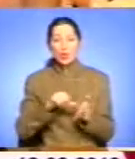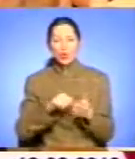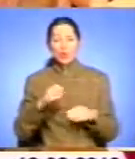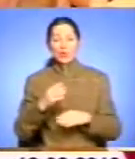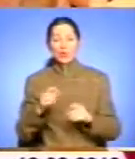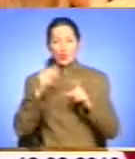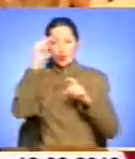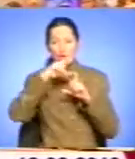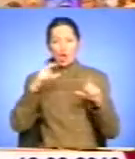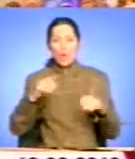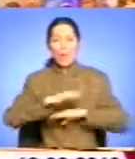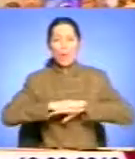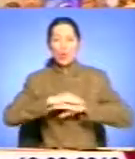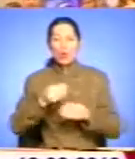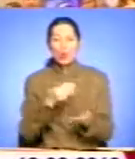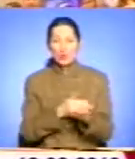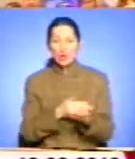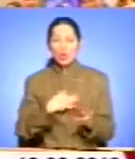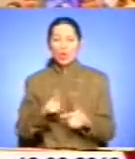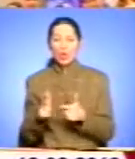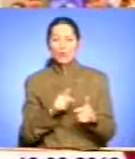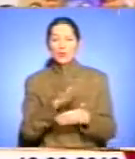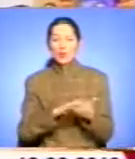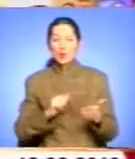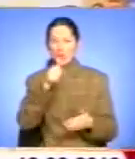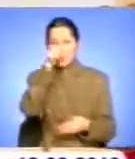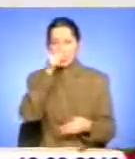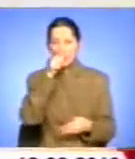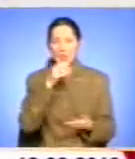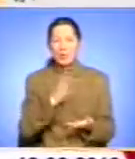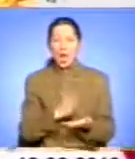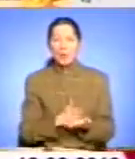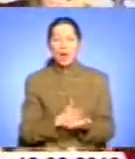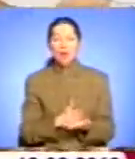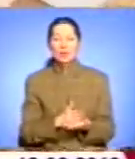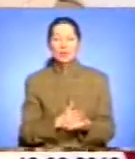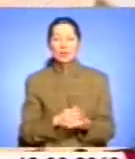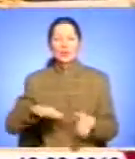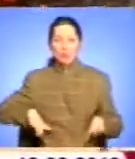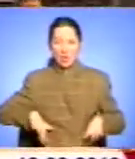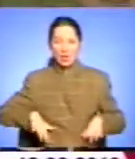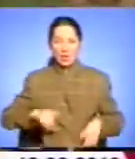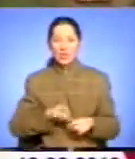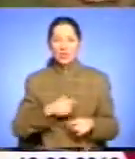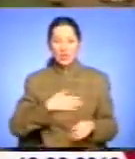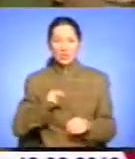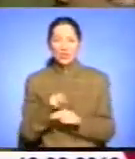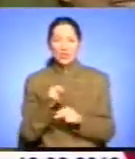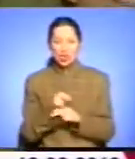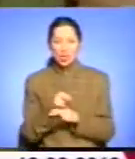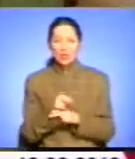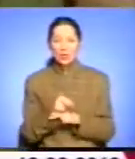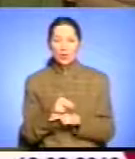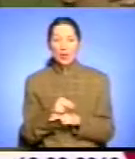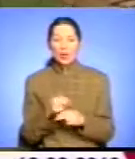у Відні. Ми готувалися на протязі місяця, мали тренера, який нас вчив. Мали дуже багато